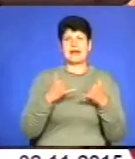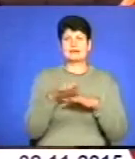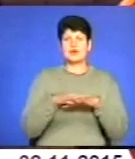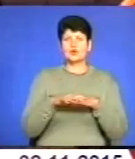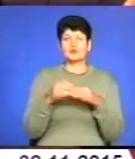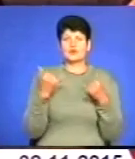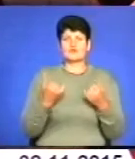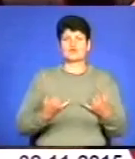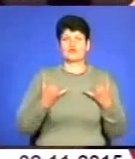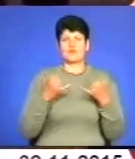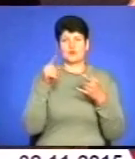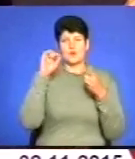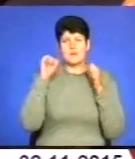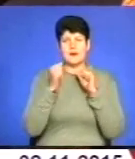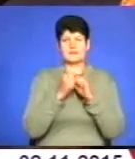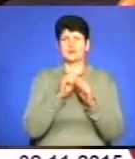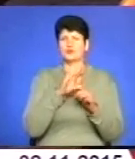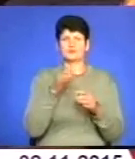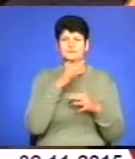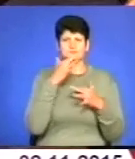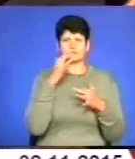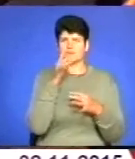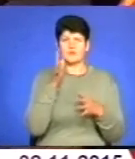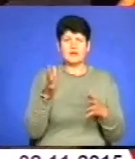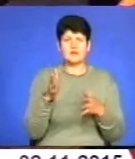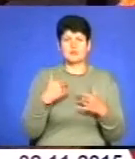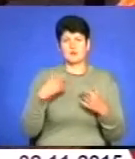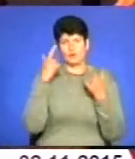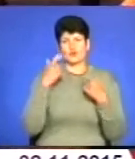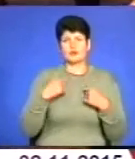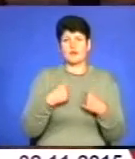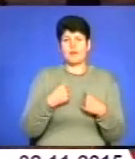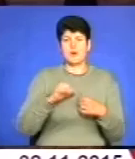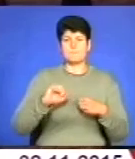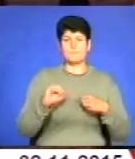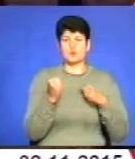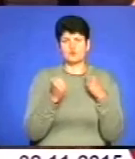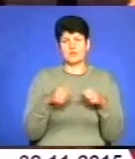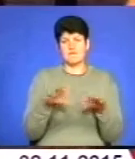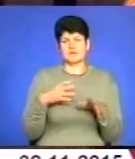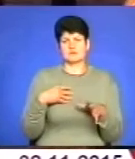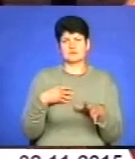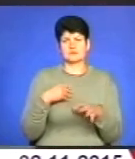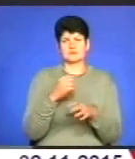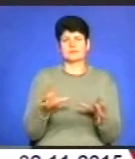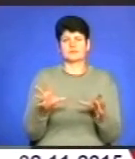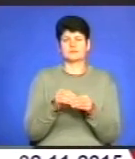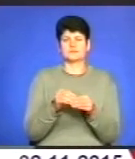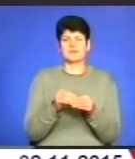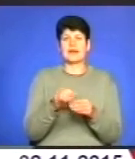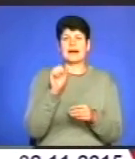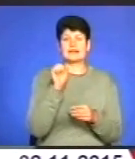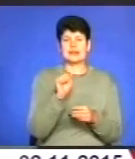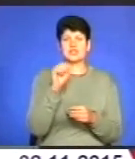просто вшанувати його пам'ять, я не думаю, що це дуже багато часу. Мені повідомила моя подружка. Я вирішила скласти її компанію. От і все. Митрополит